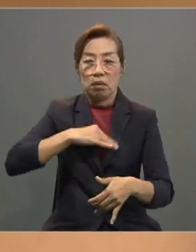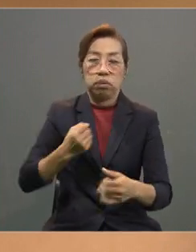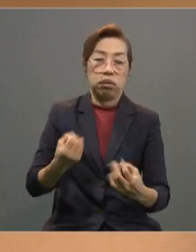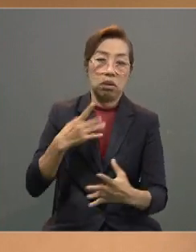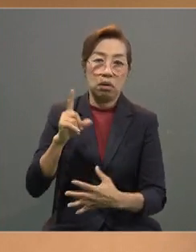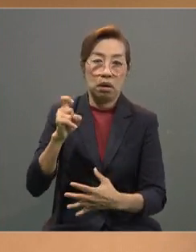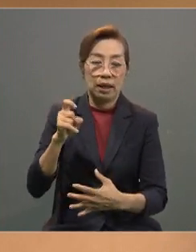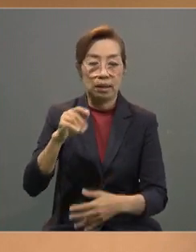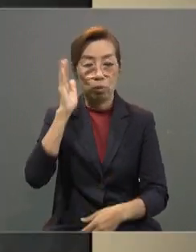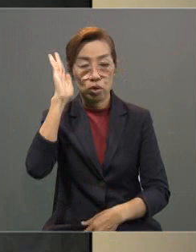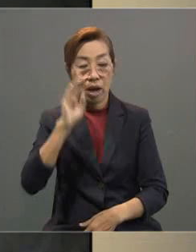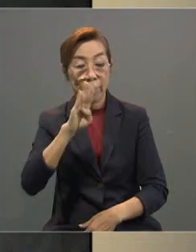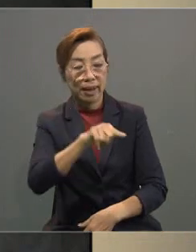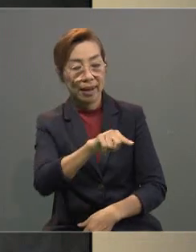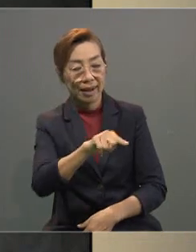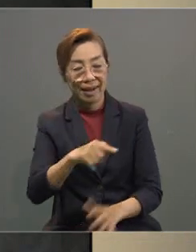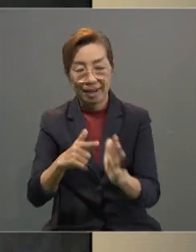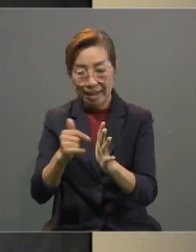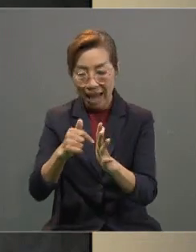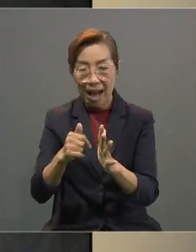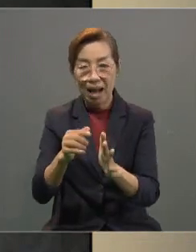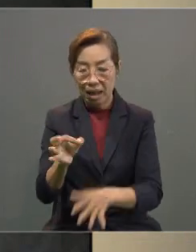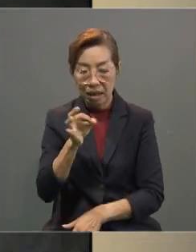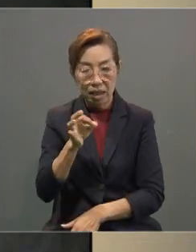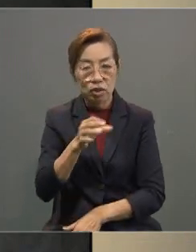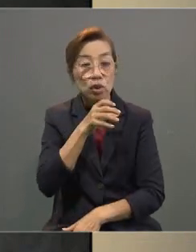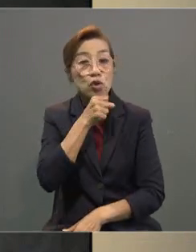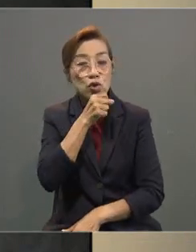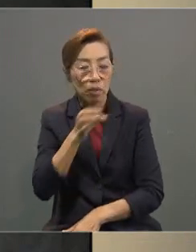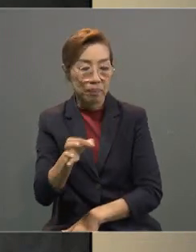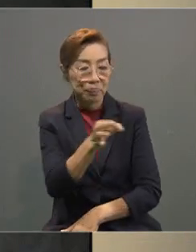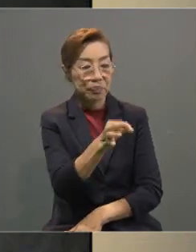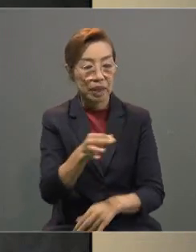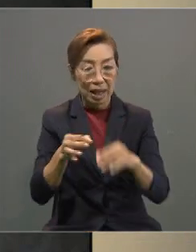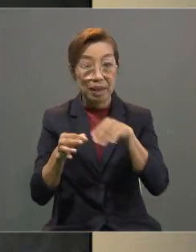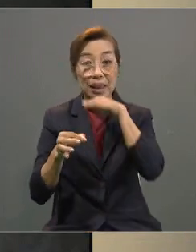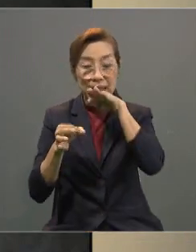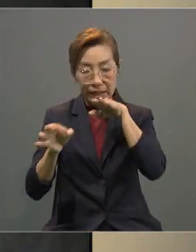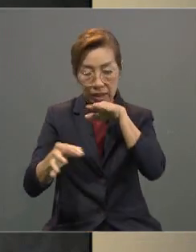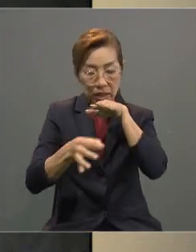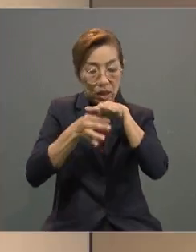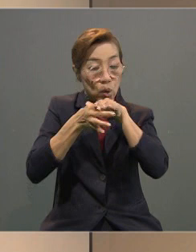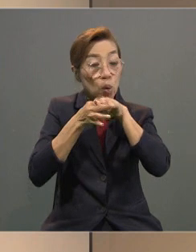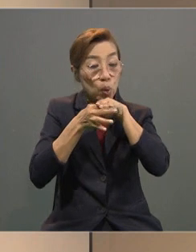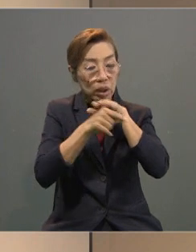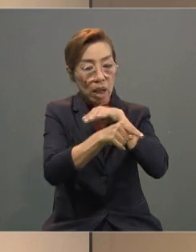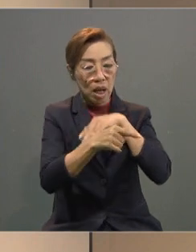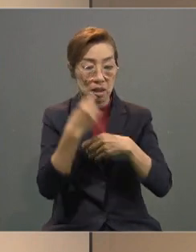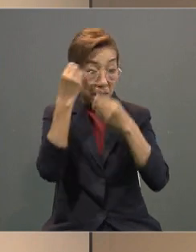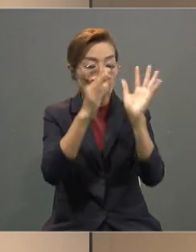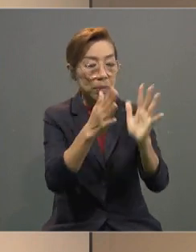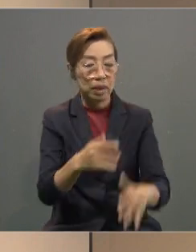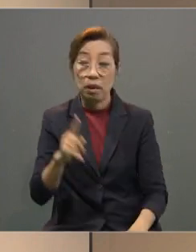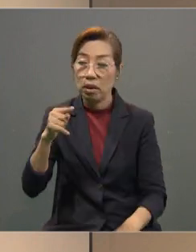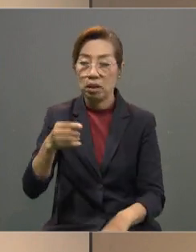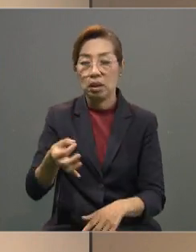แล้วเสียจึงยื่นยาเม็ดสีส้มให้อมใต้ลิ้นค่ะอ้างว่าบอกว่าเป็นยาแก้เมาแต่ทีนี้ค่ะพอกินเข้า